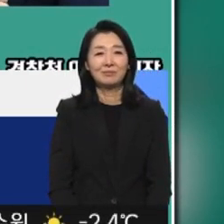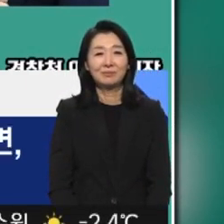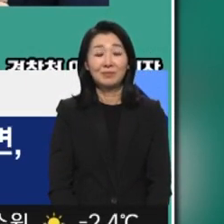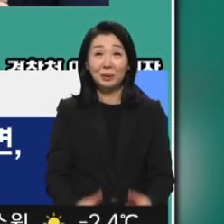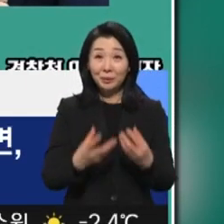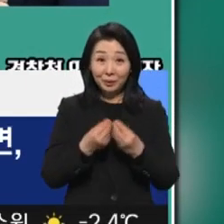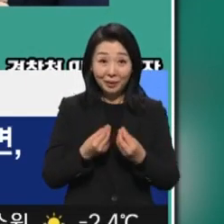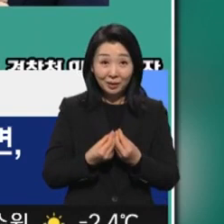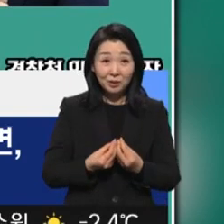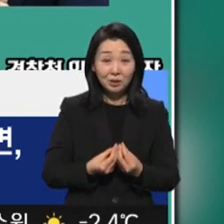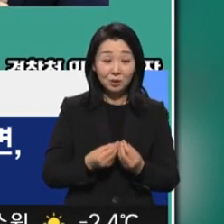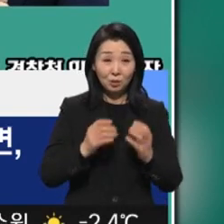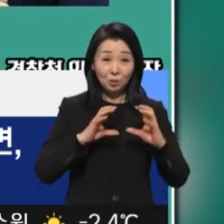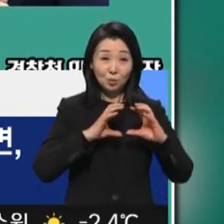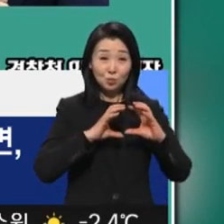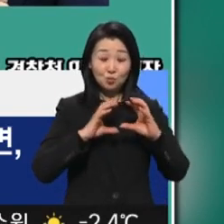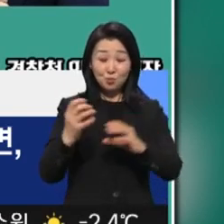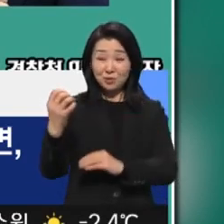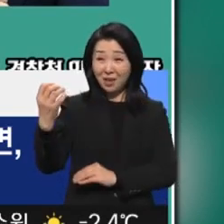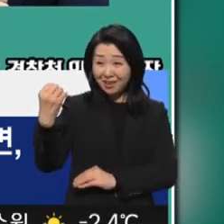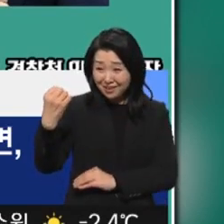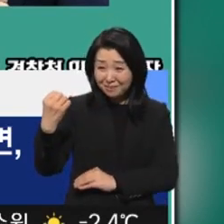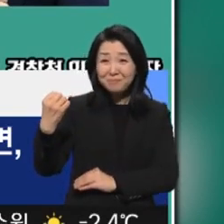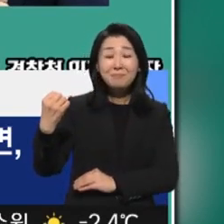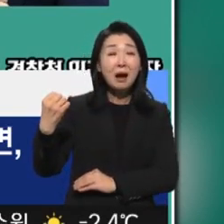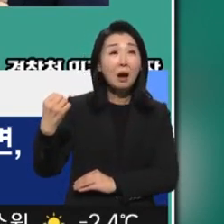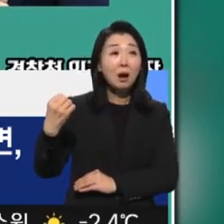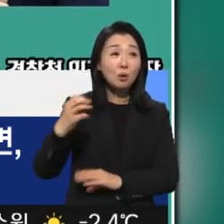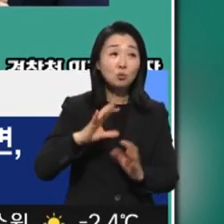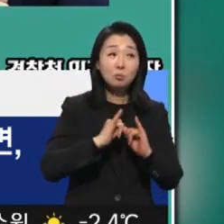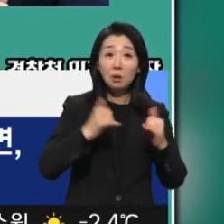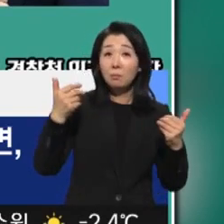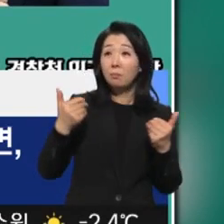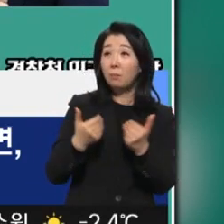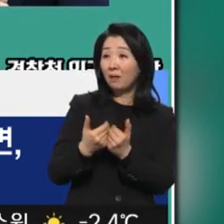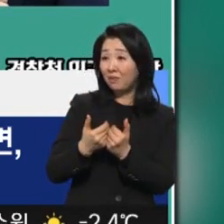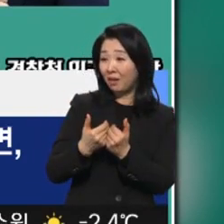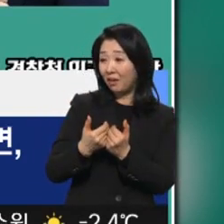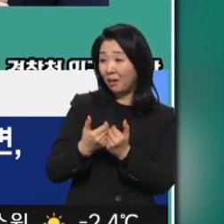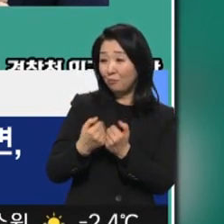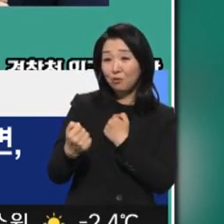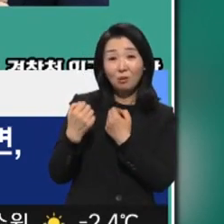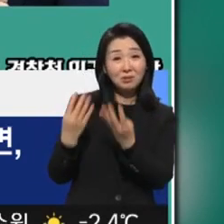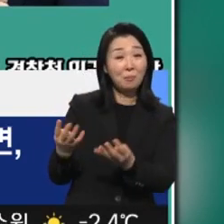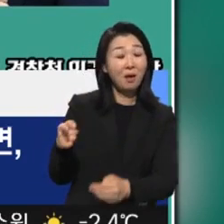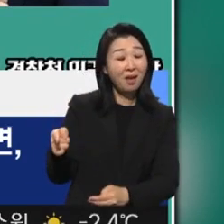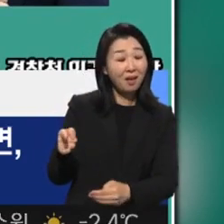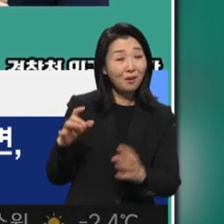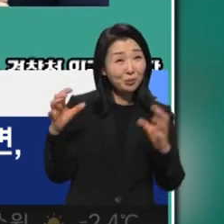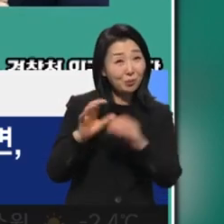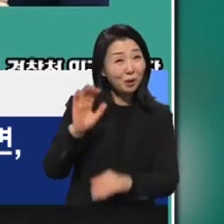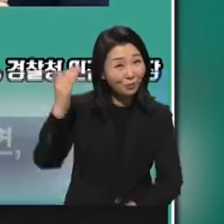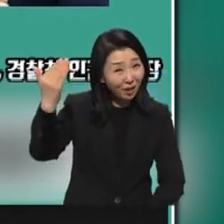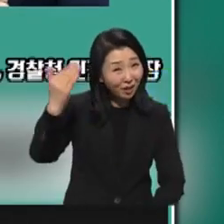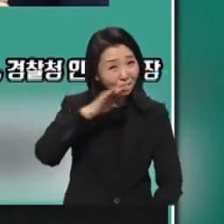들어서 국민을 명분으로 내서는데 국민 다수가 반대하는 사면을 한다면 그게 어떻게 대통합이